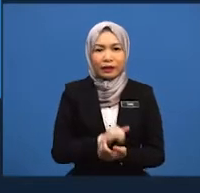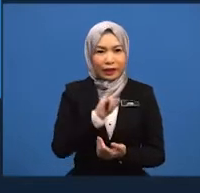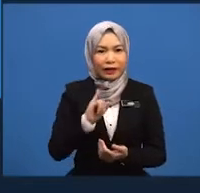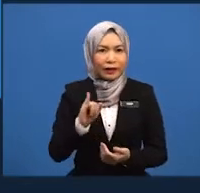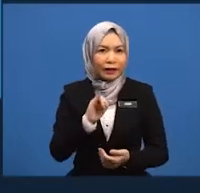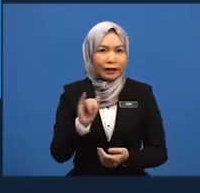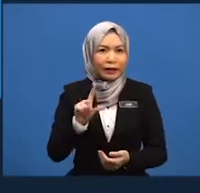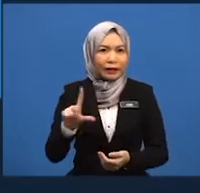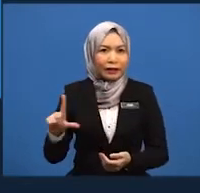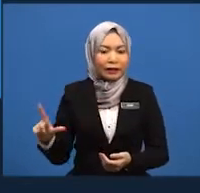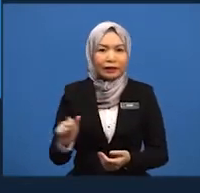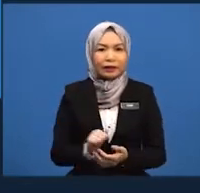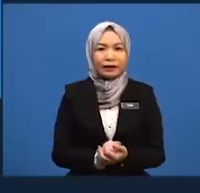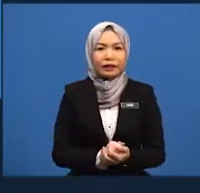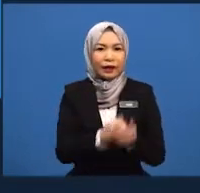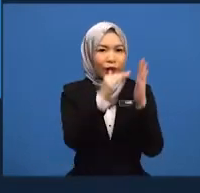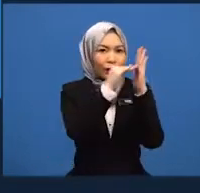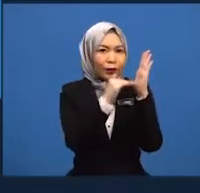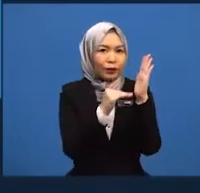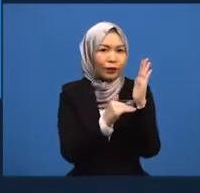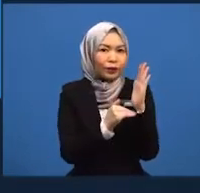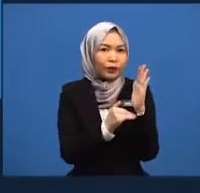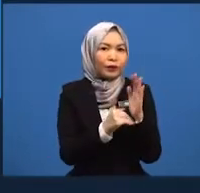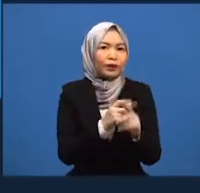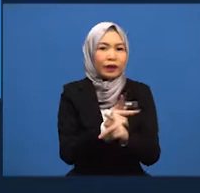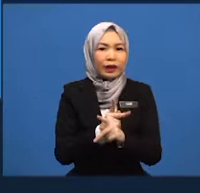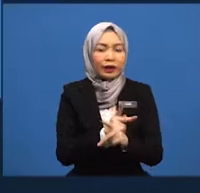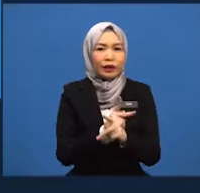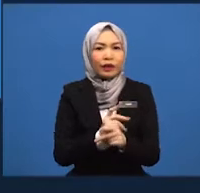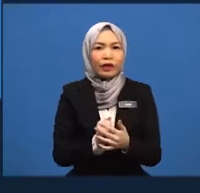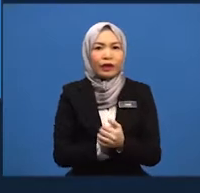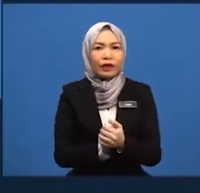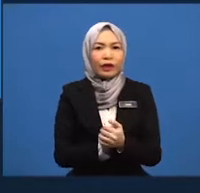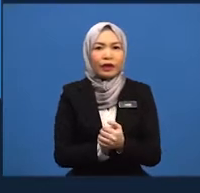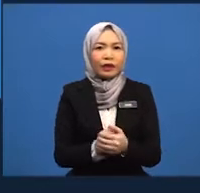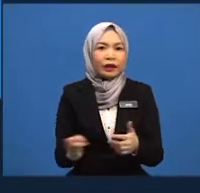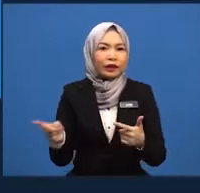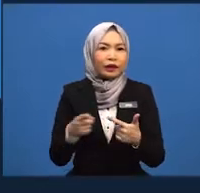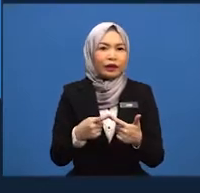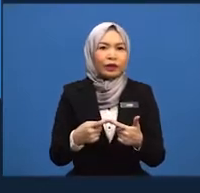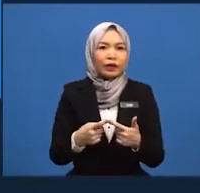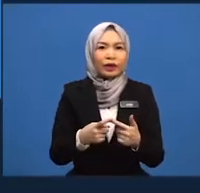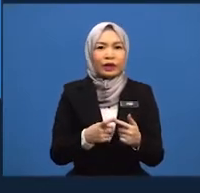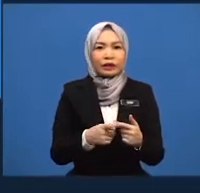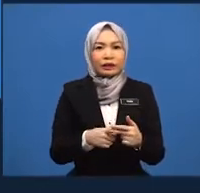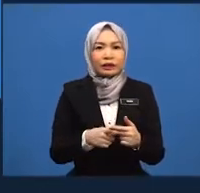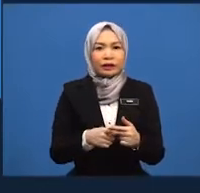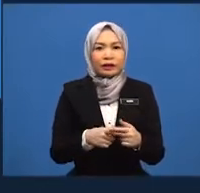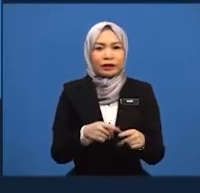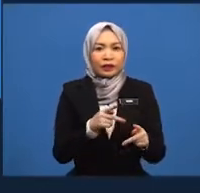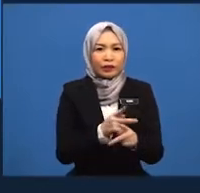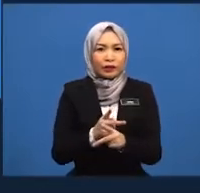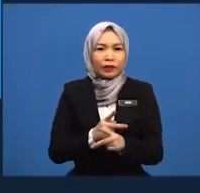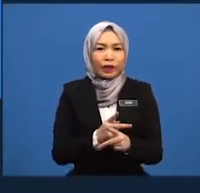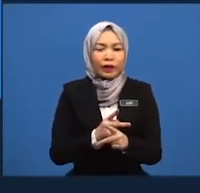struktur kawalan urutan, struktur kawalan pilihan tunggal, struktur kawalan